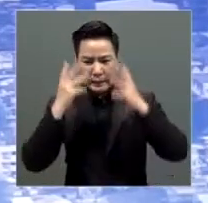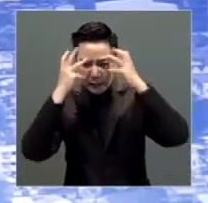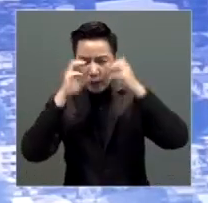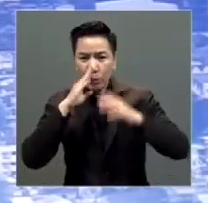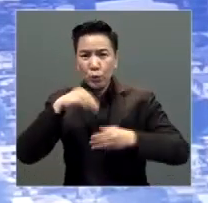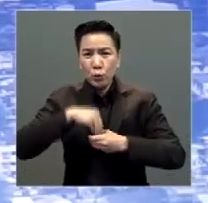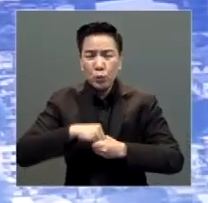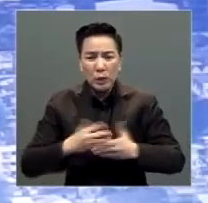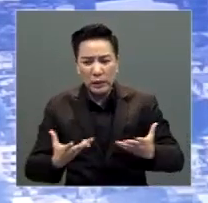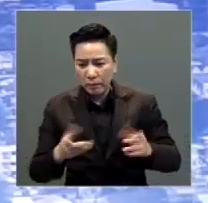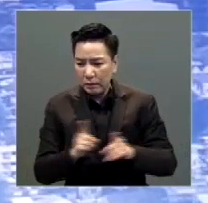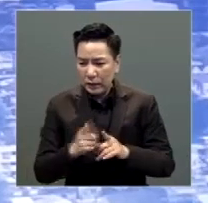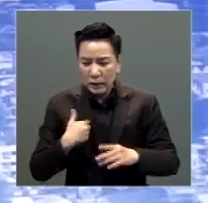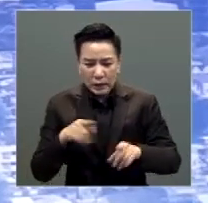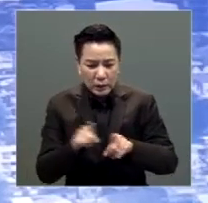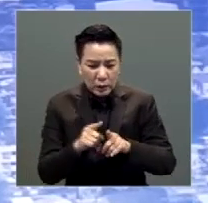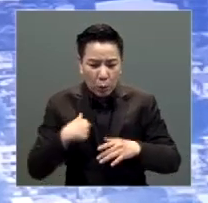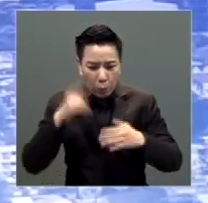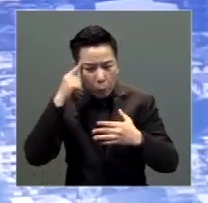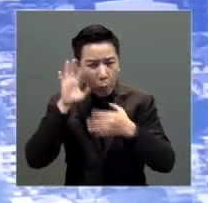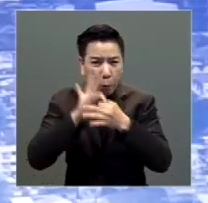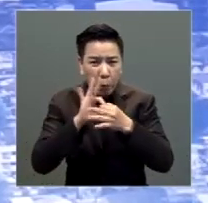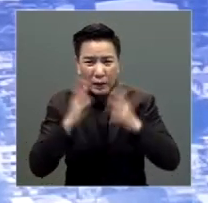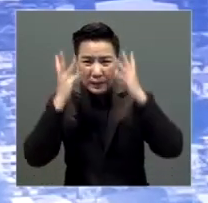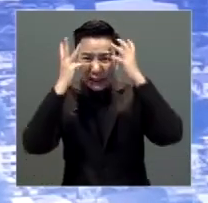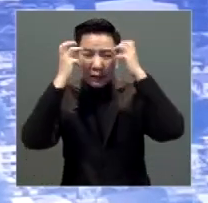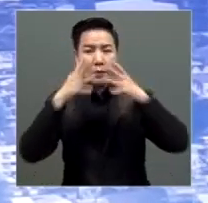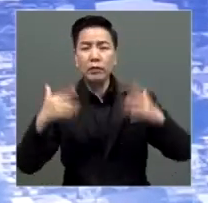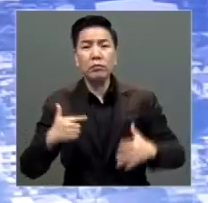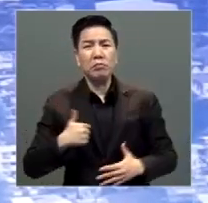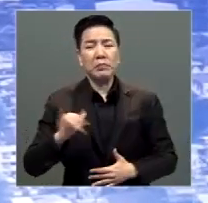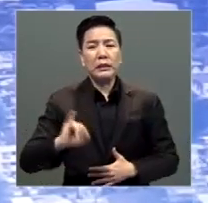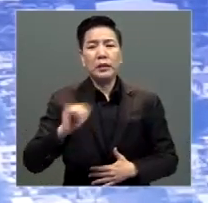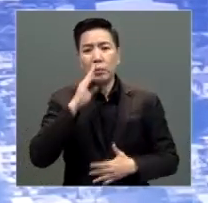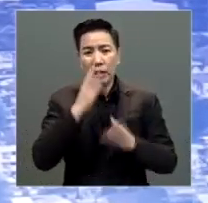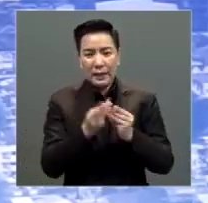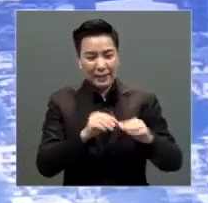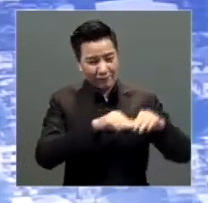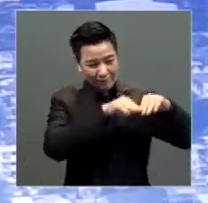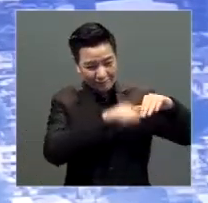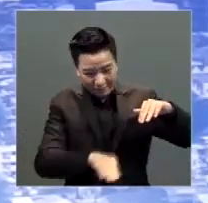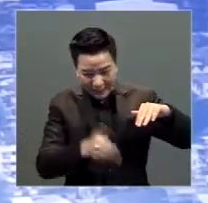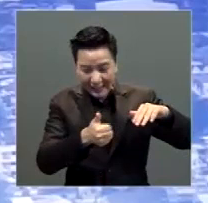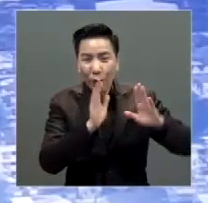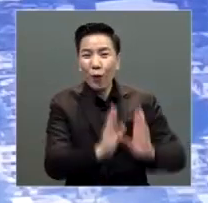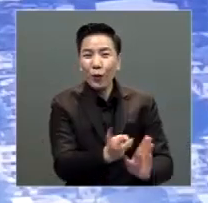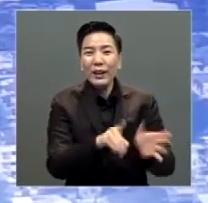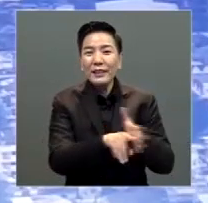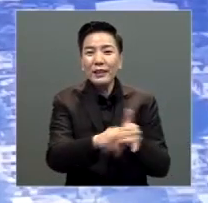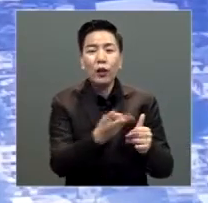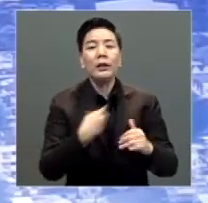จะอยู่ในความกังวลใจหรือความเครียดเกินไปมันไม่ดีในเมื่อตัวเลขมันดีแล้วฉันก็ผ่อนลงมาสักหน่อยหนึ่